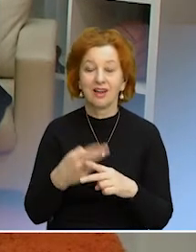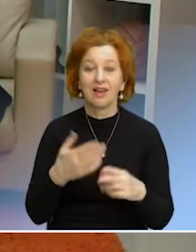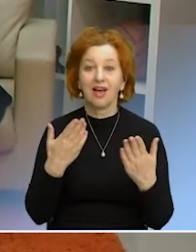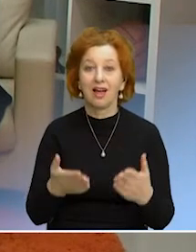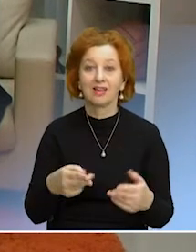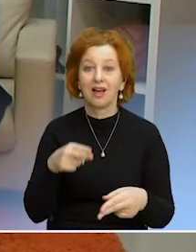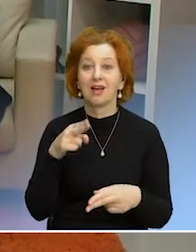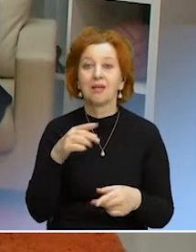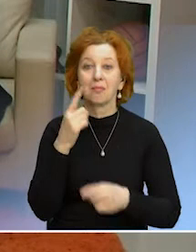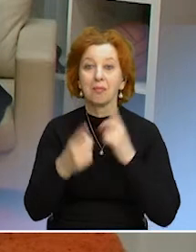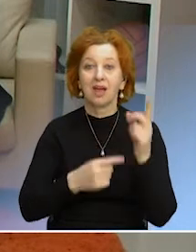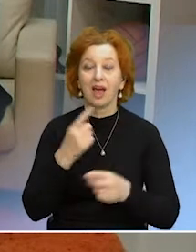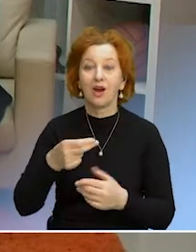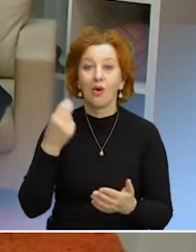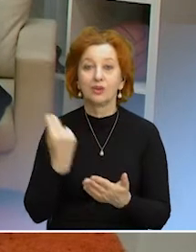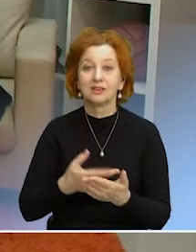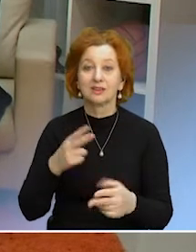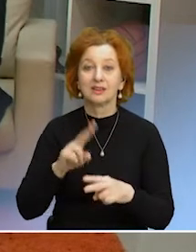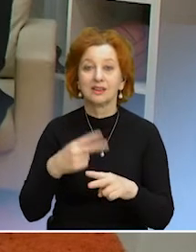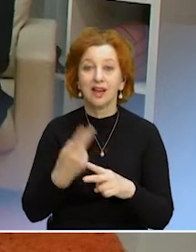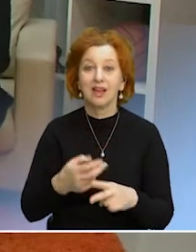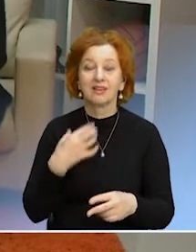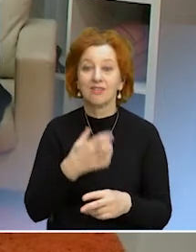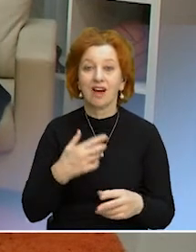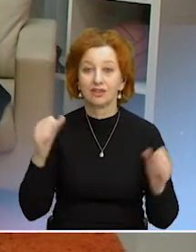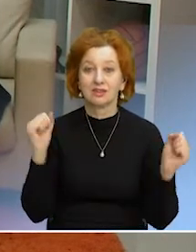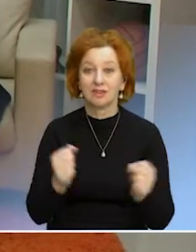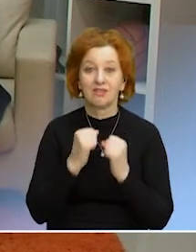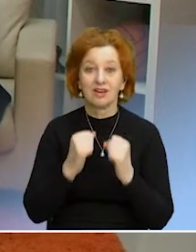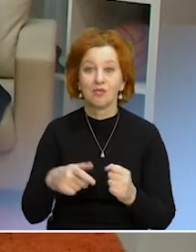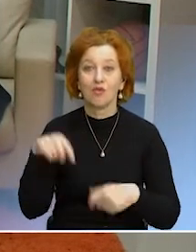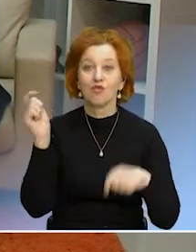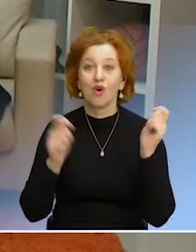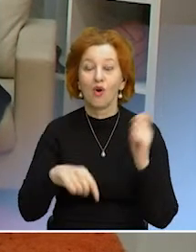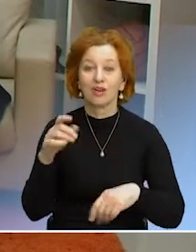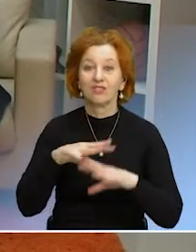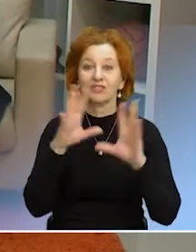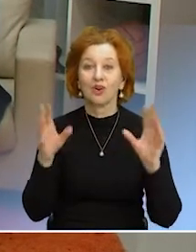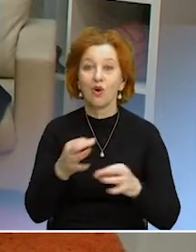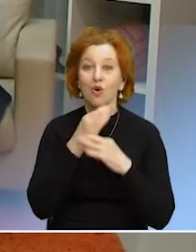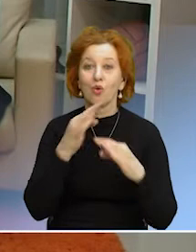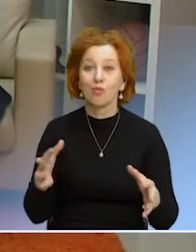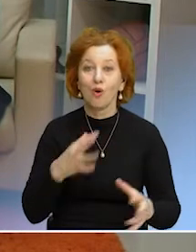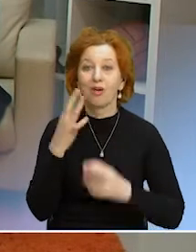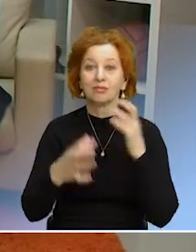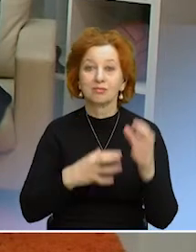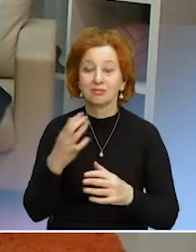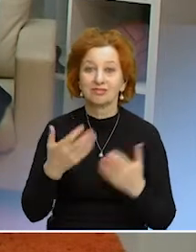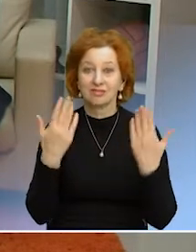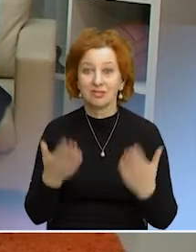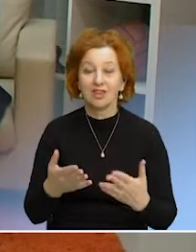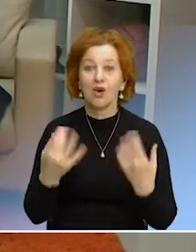конечно, переоценить важность этого невозможно. Ну, это вошло в историю уже конгресса «Осетеж». Любое всероссийское международное